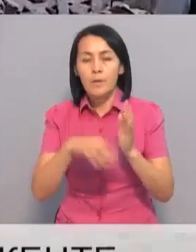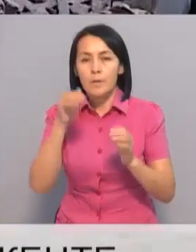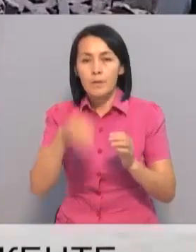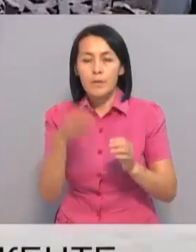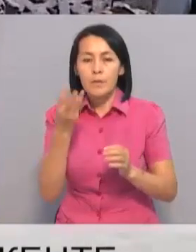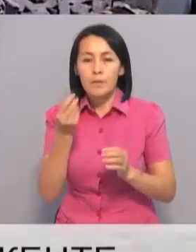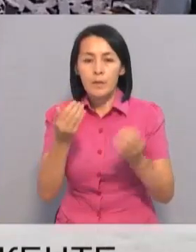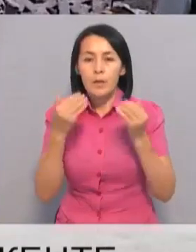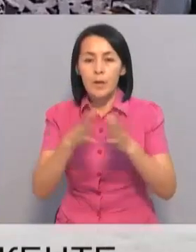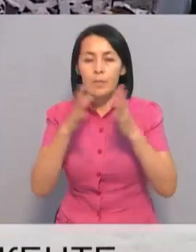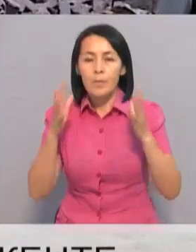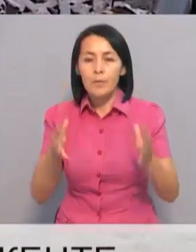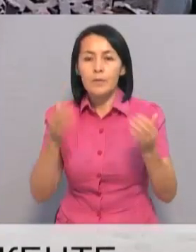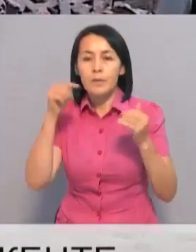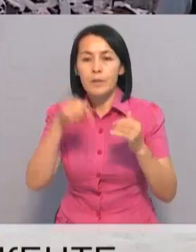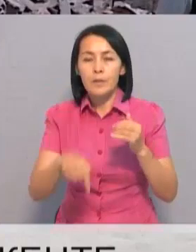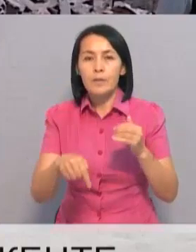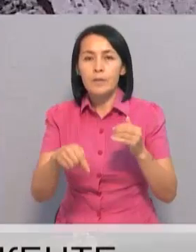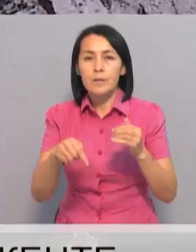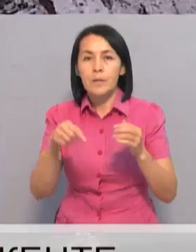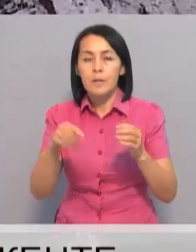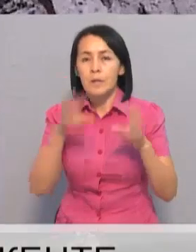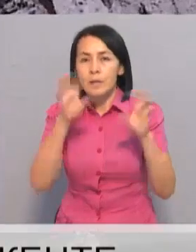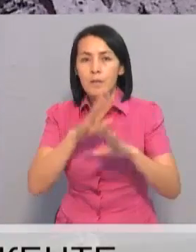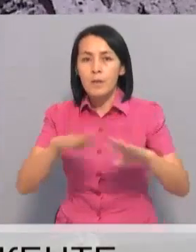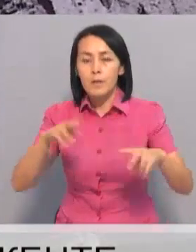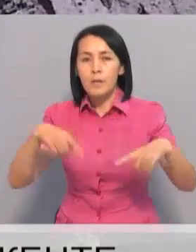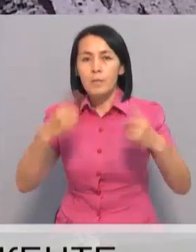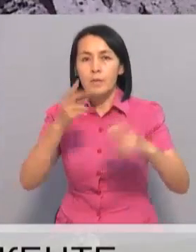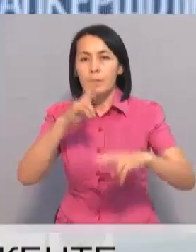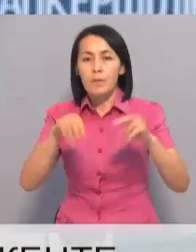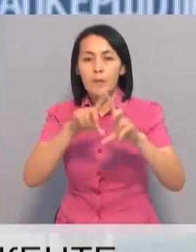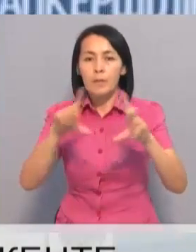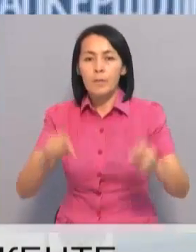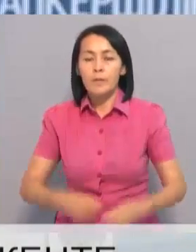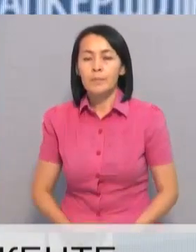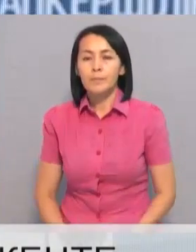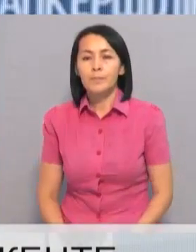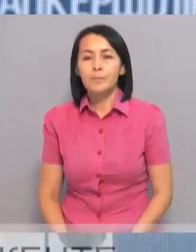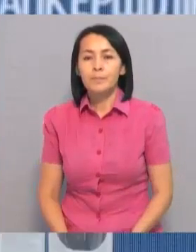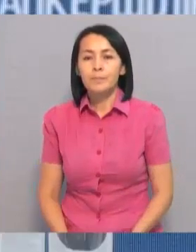тысяч тенге. Большая часть из них пришлась на незаконно построенные объекты.